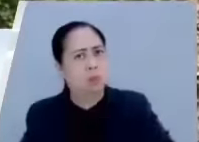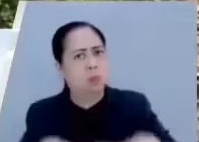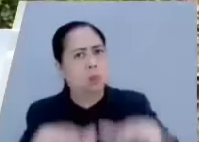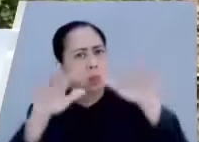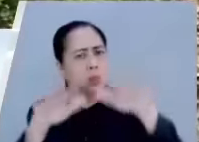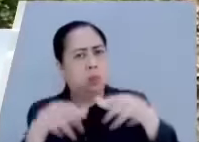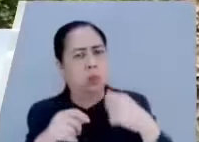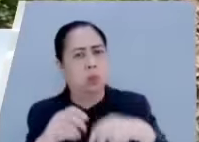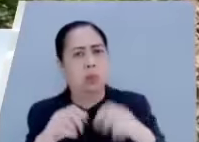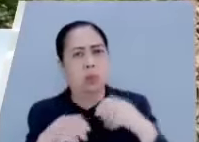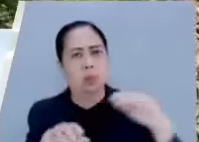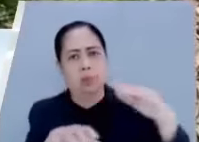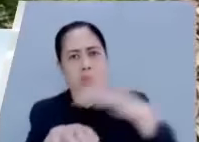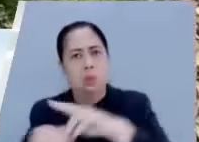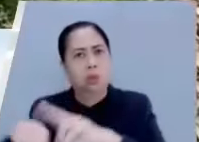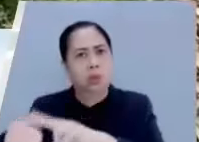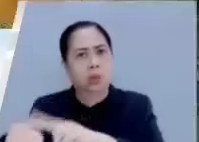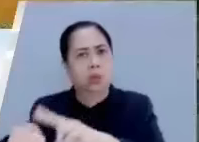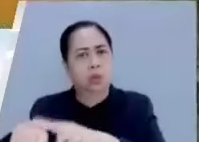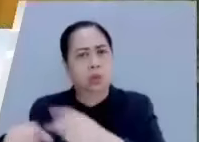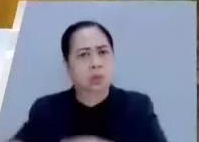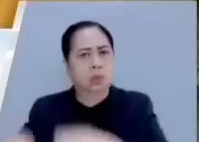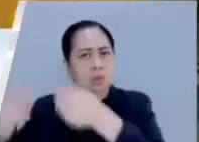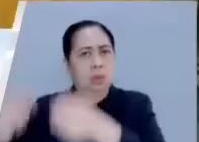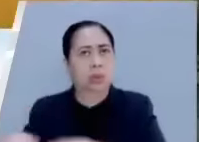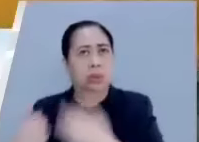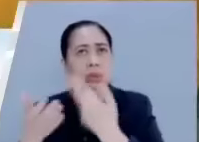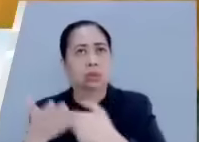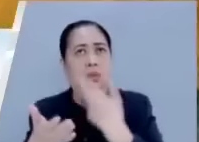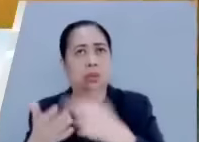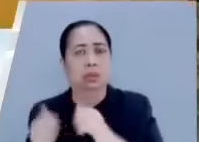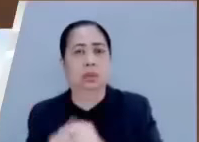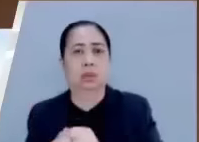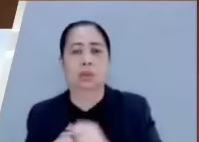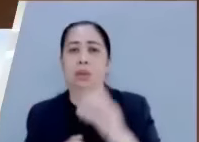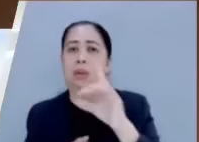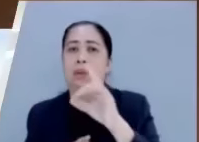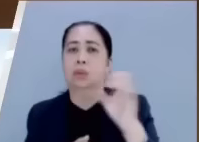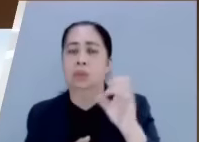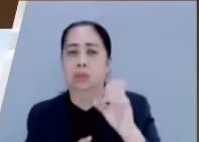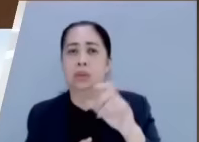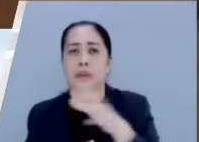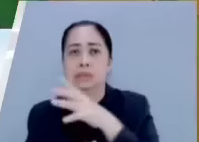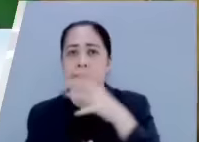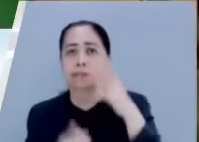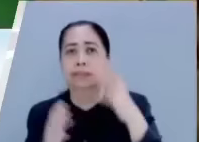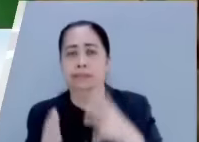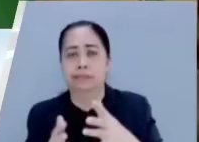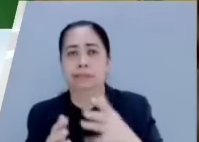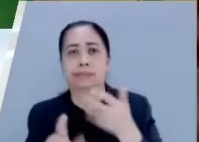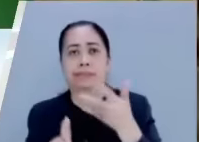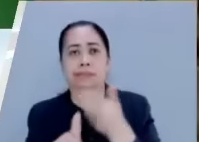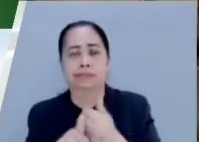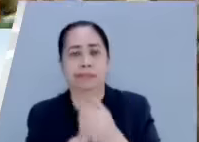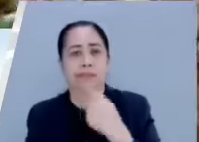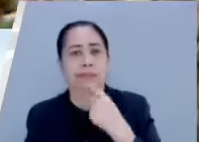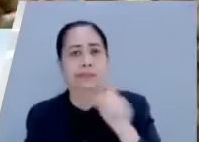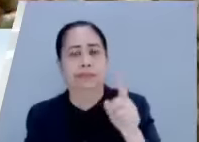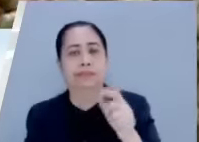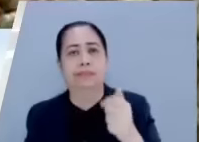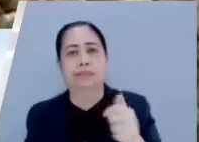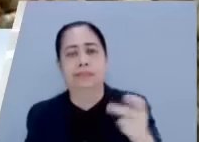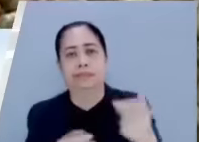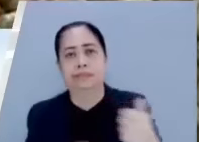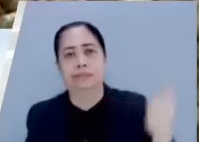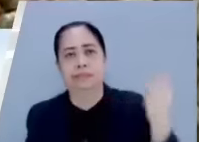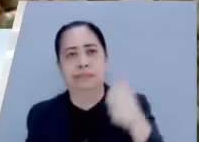ang imbaka nila ng sako ng mais. Nasa 100 magsasaka ng mais ang apektado ng Bagyong Leon, sabi ng isang kagawad rito. Lugi na